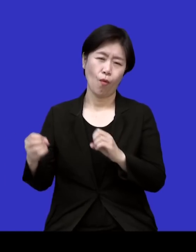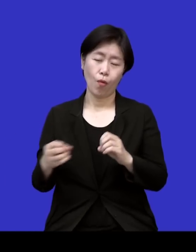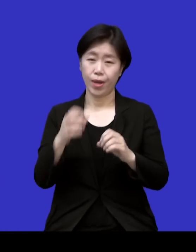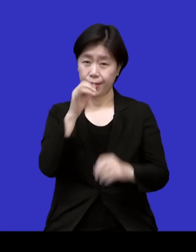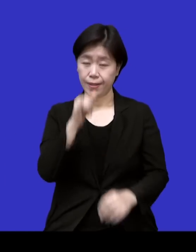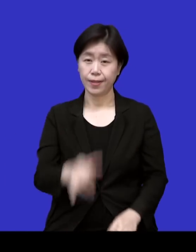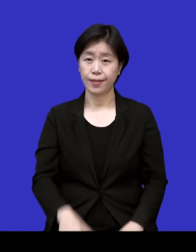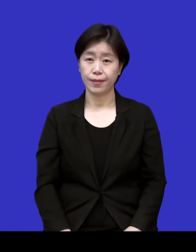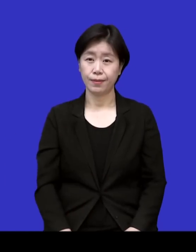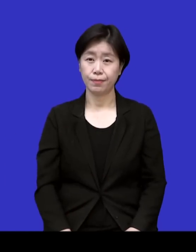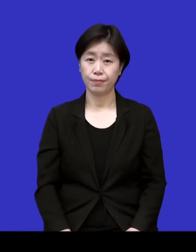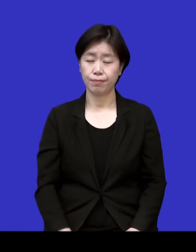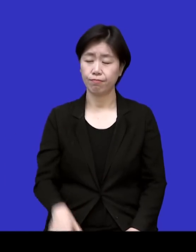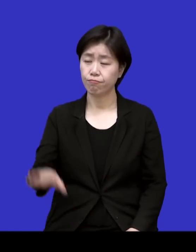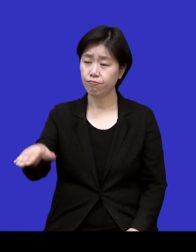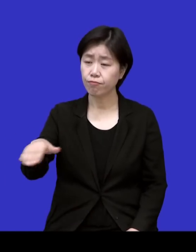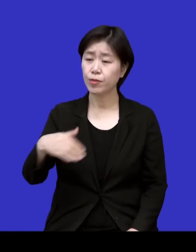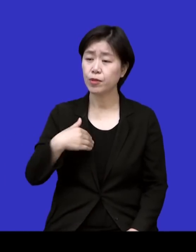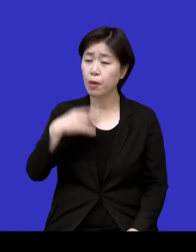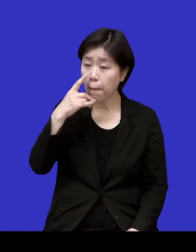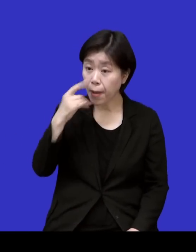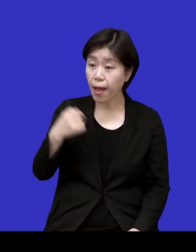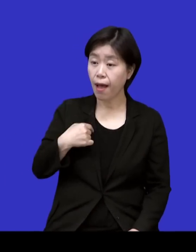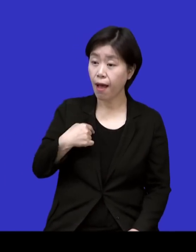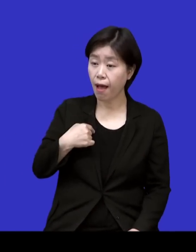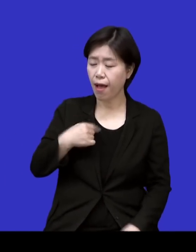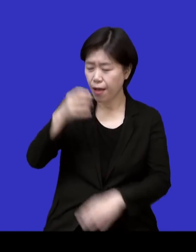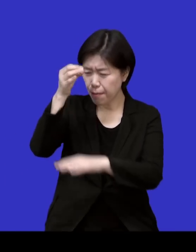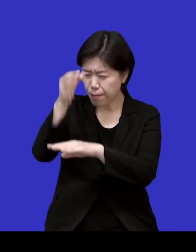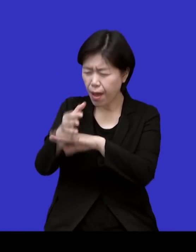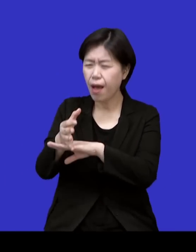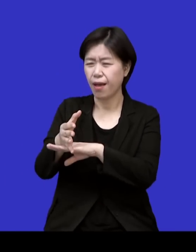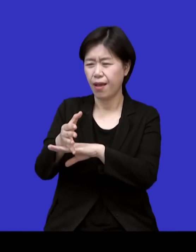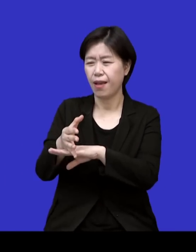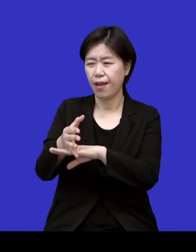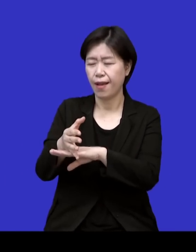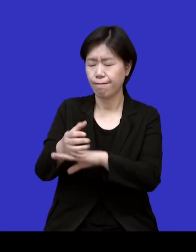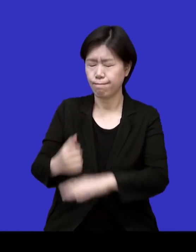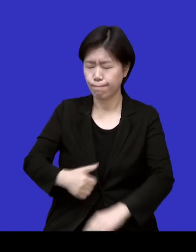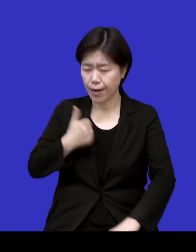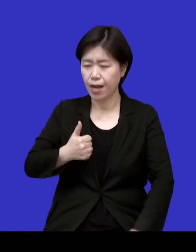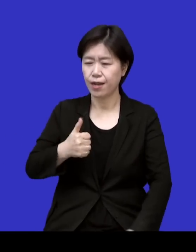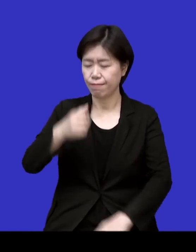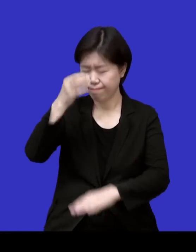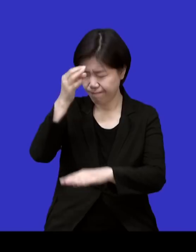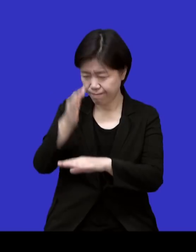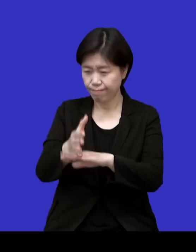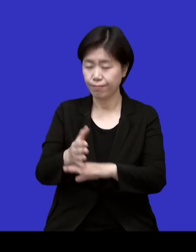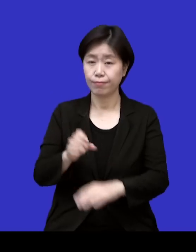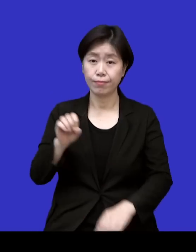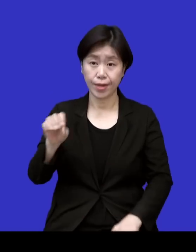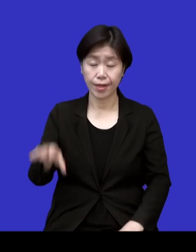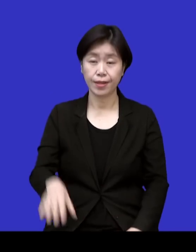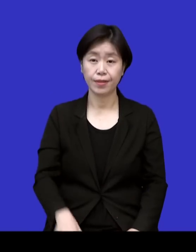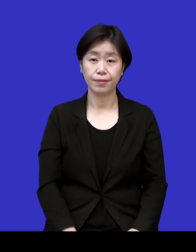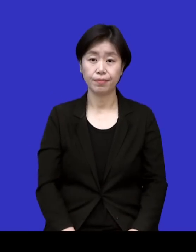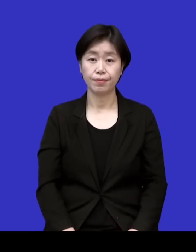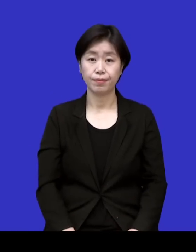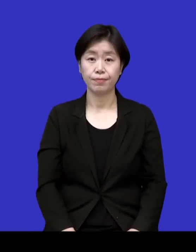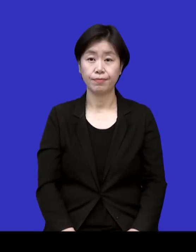제가 하연아 또 화내서 미안해 이렇게 네. 사과를 하고 이제 아이와 이렇게 이야기를 할 시간이 있었는데, 얘기를